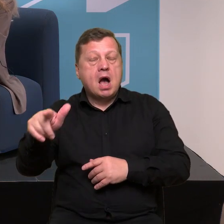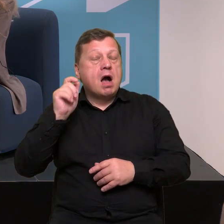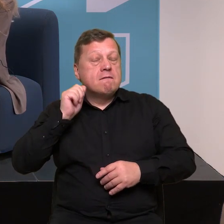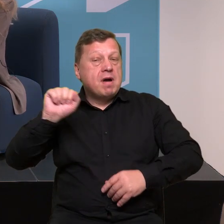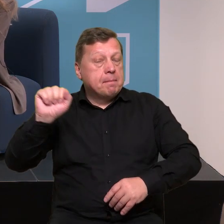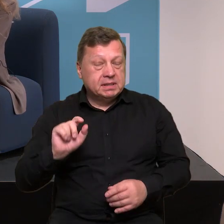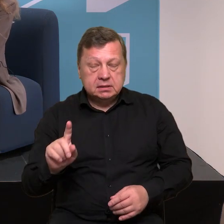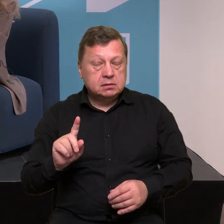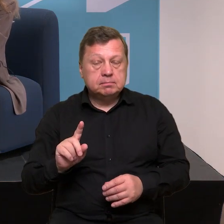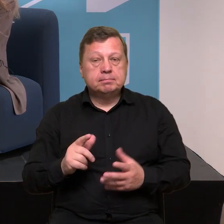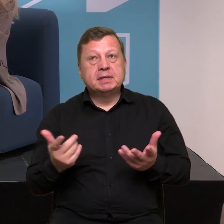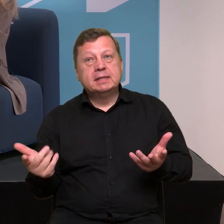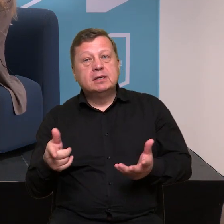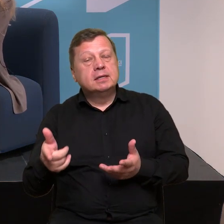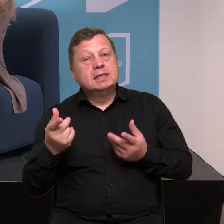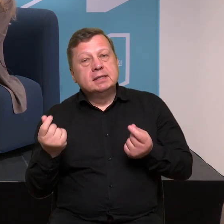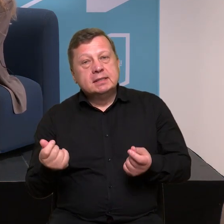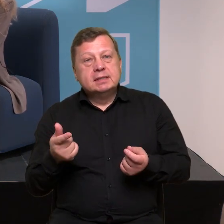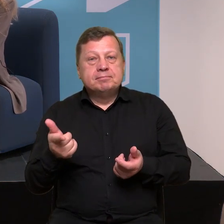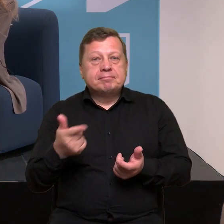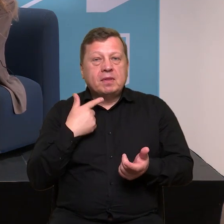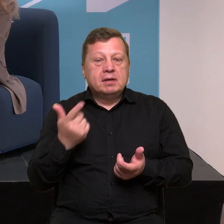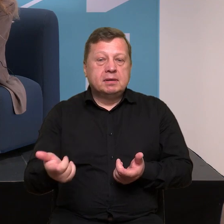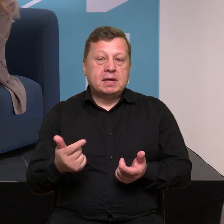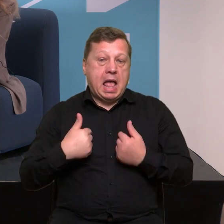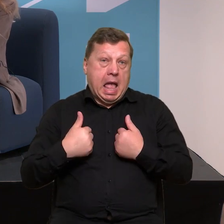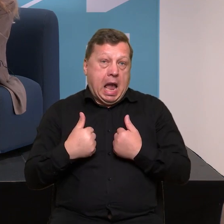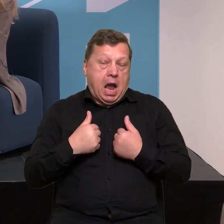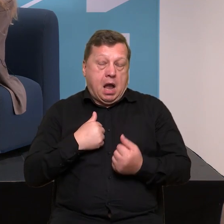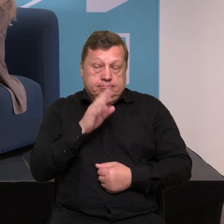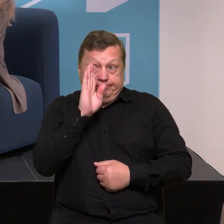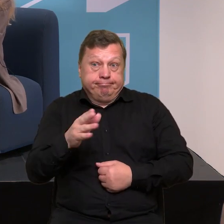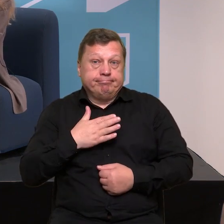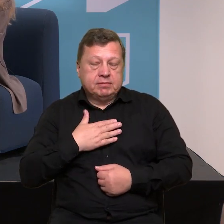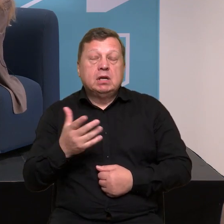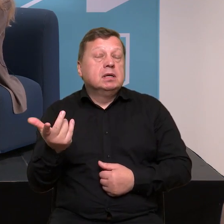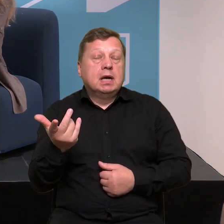feminizmus, i to jest taki, za którym ja jestem, to jest